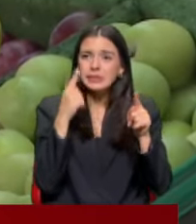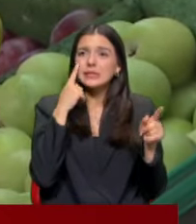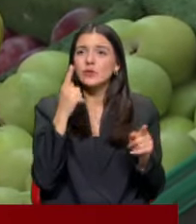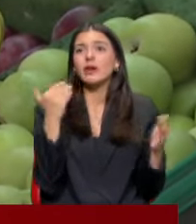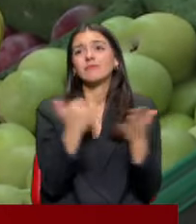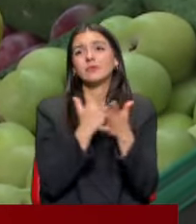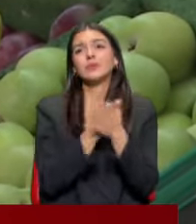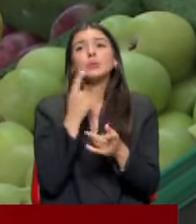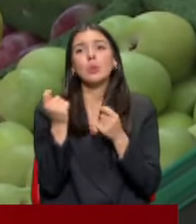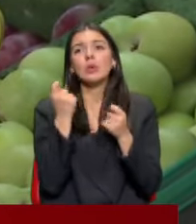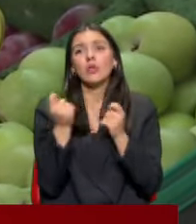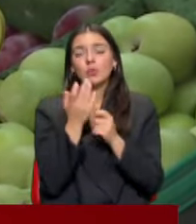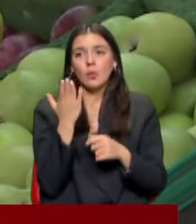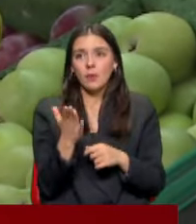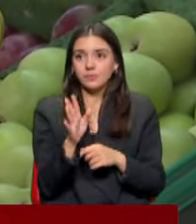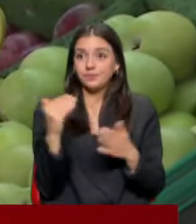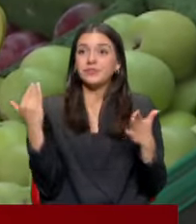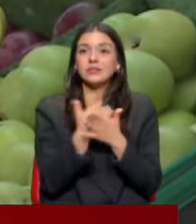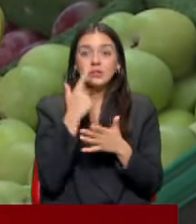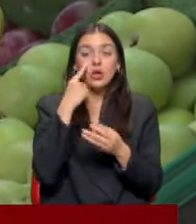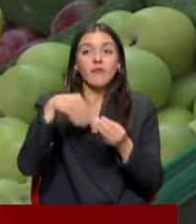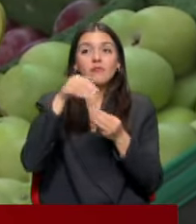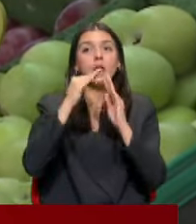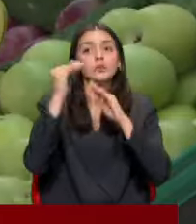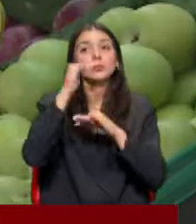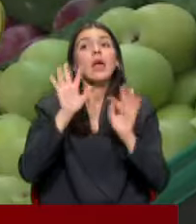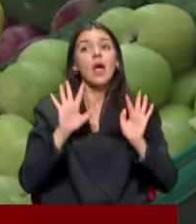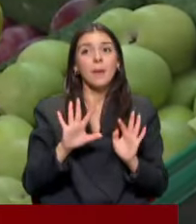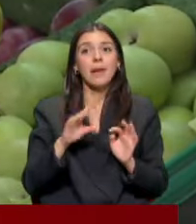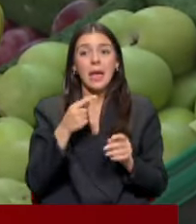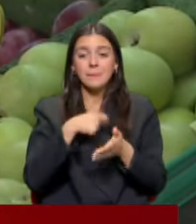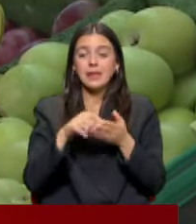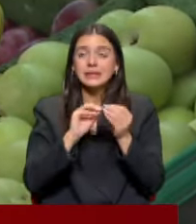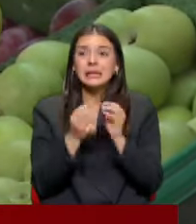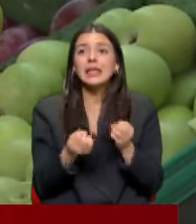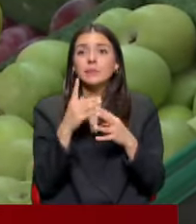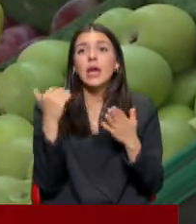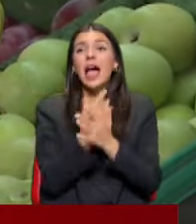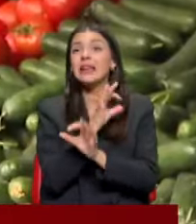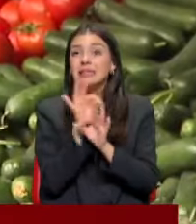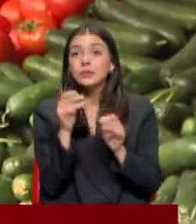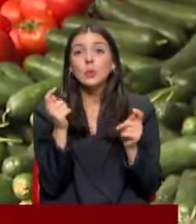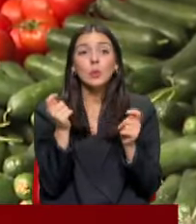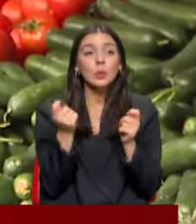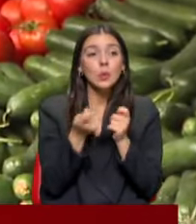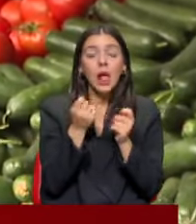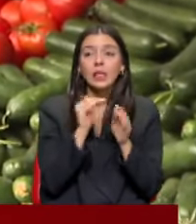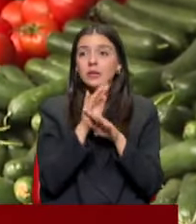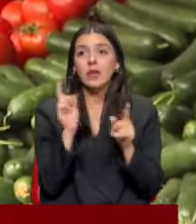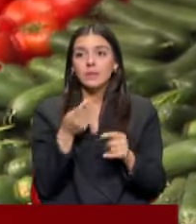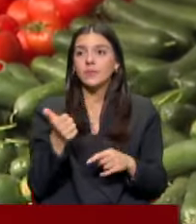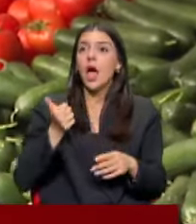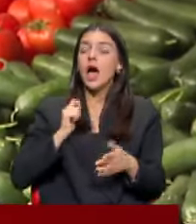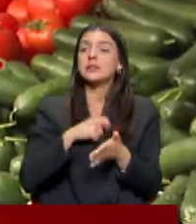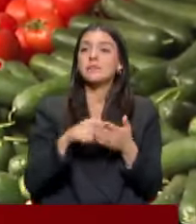kadar kredi kartıyla karşılanıyor. Kredi kartı faizleri yüksek ama dar gelirli kartsız ayını geçiremiyor. Askeri ücretle eşim